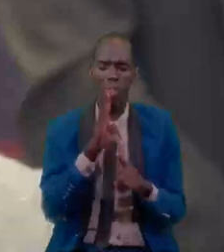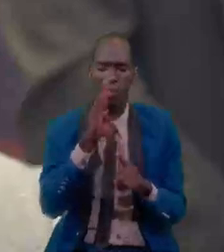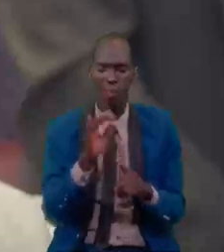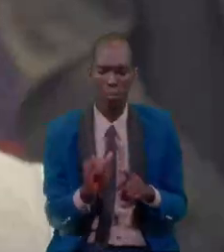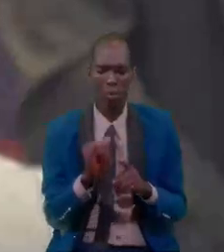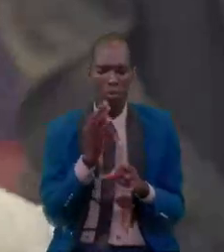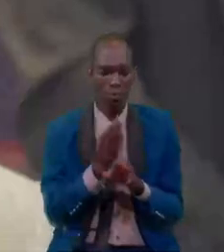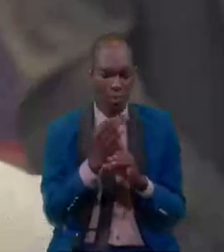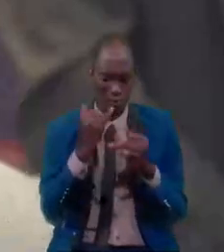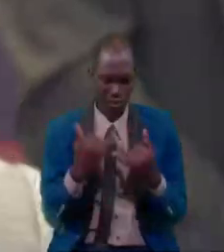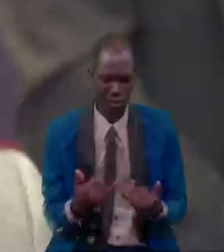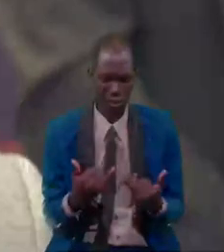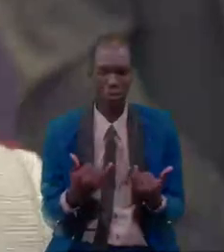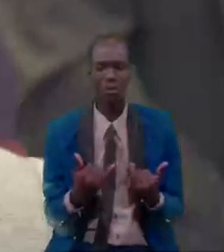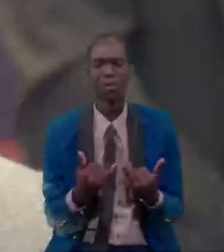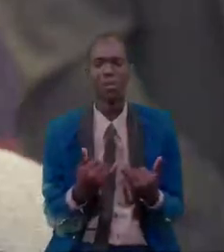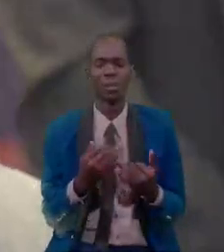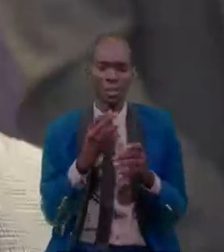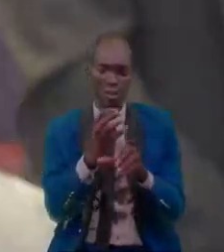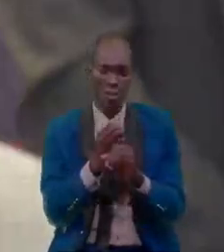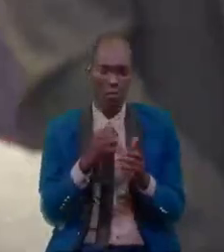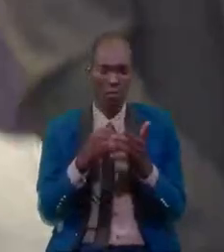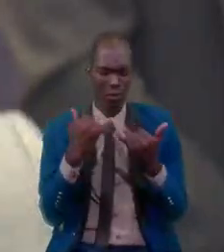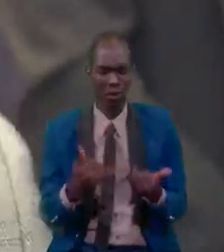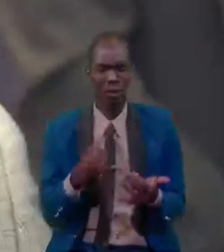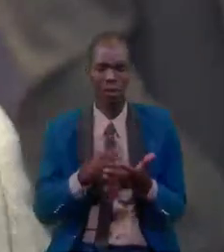Recevez-le maintenant que c'est fait.